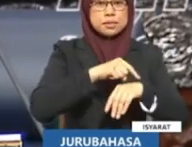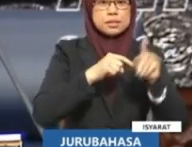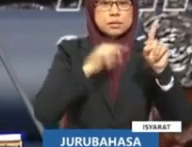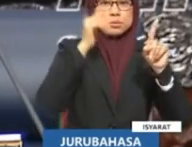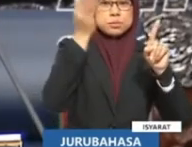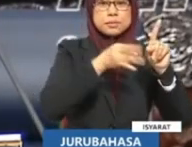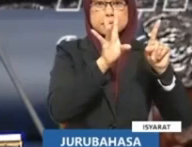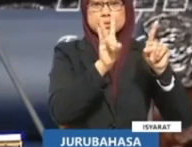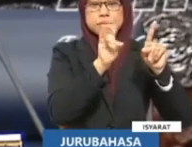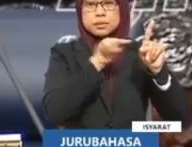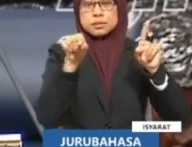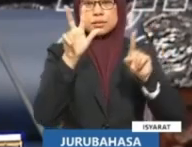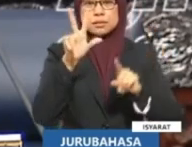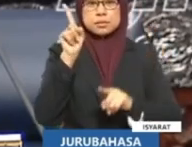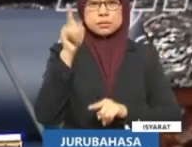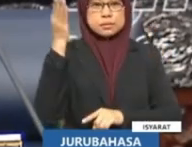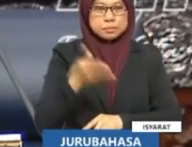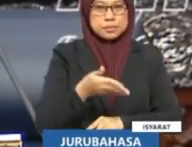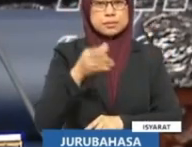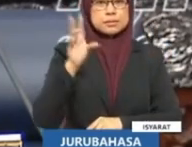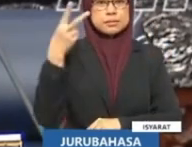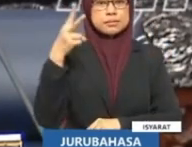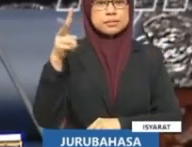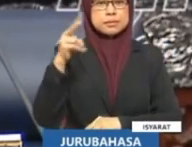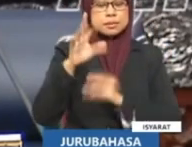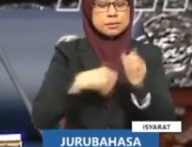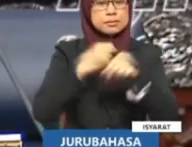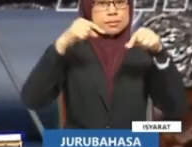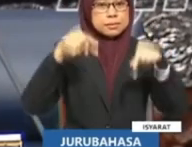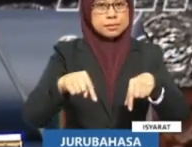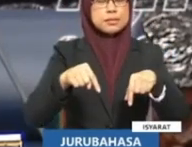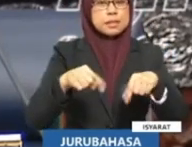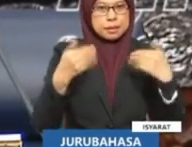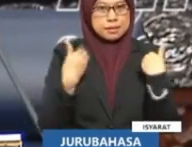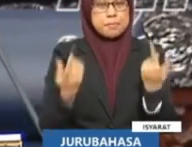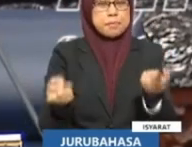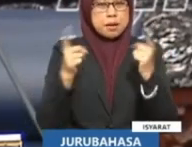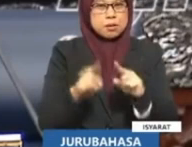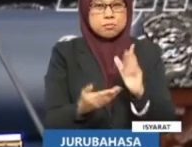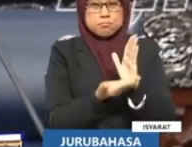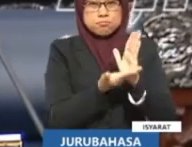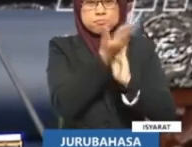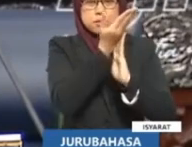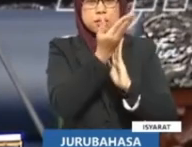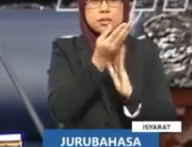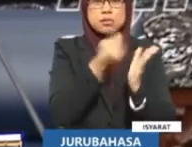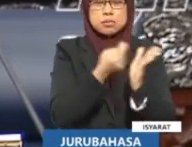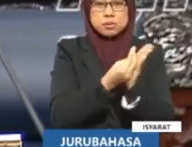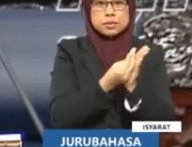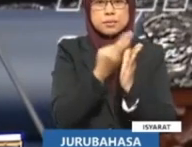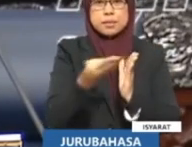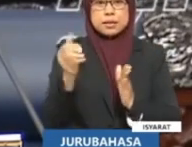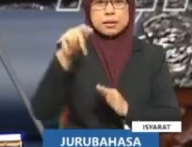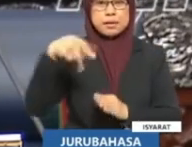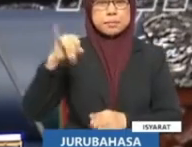satu julai sehingga 31 dijemput Tahun 2022 meskipun berlaku peningkatan mendadak kos bahan api di